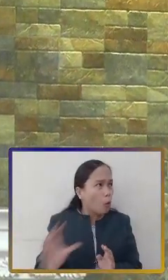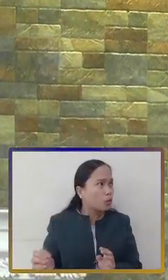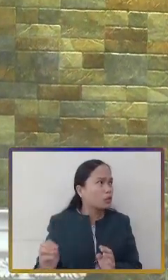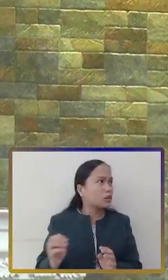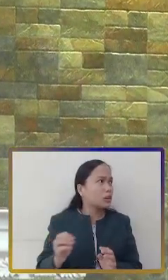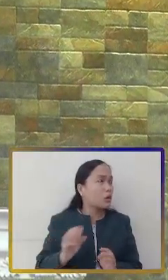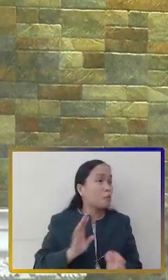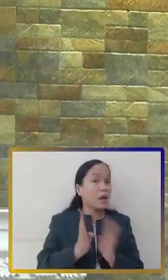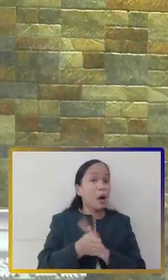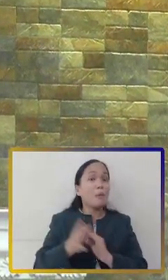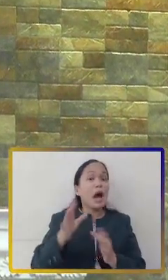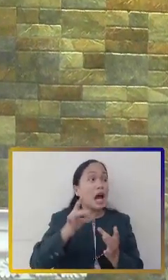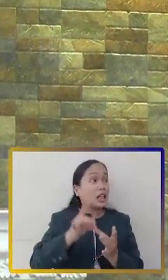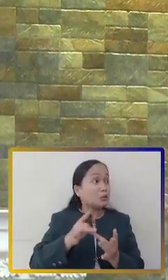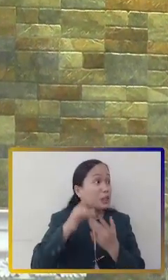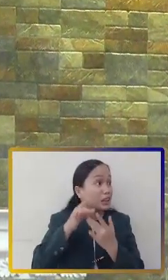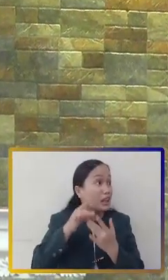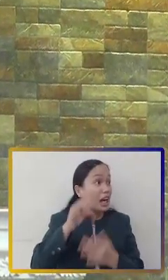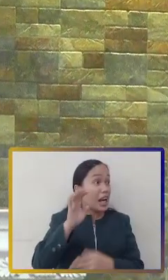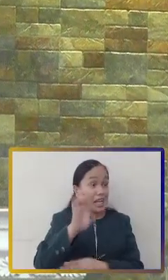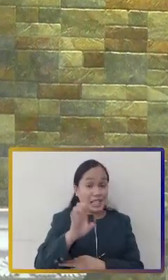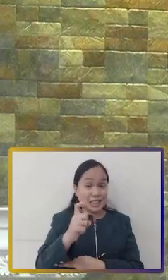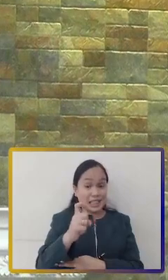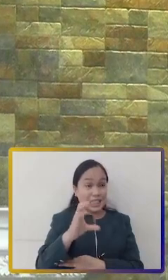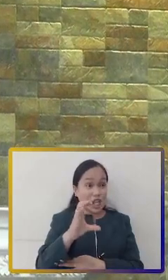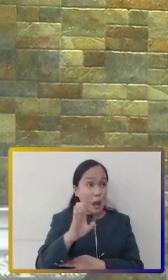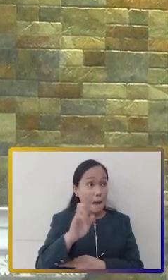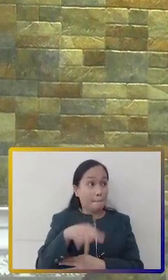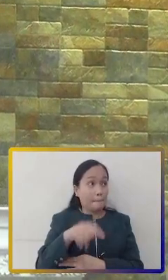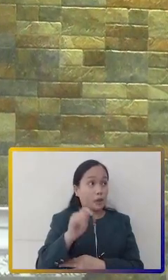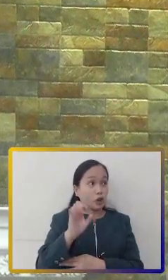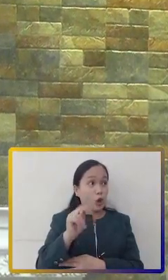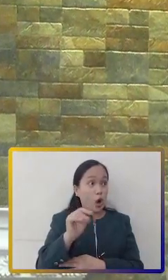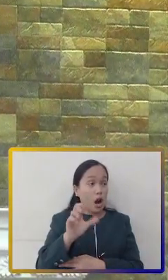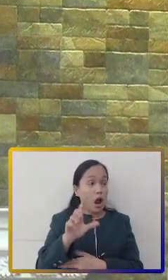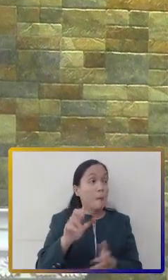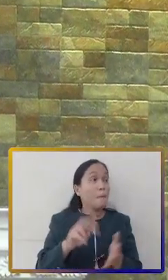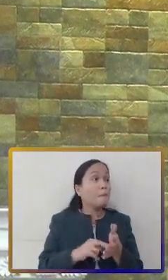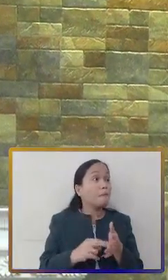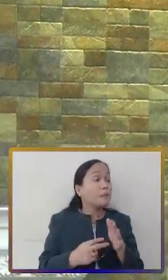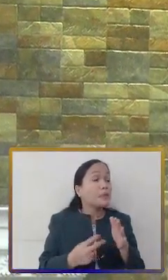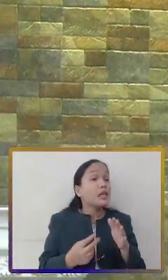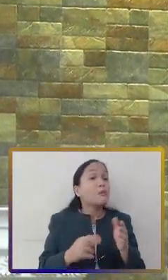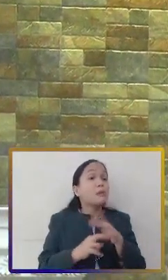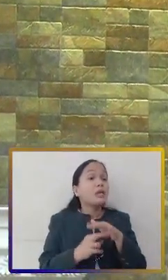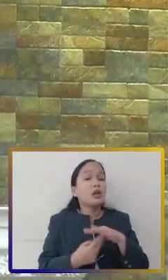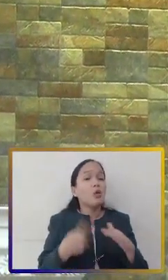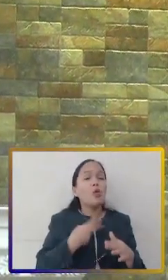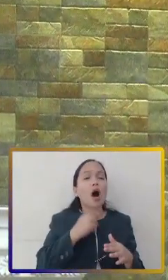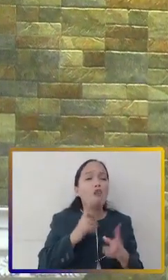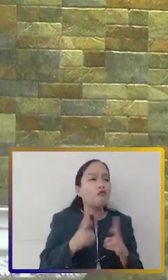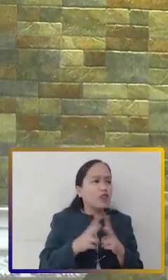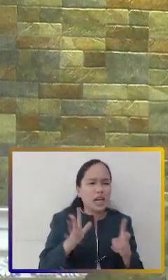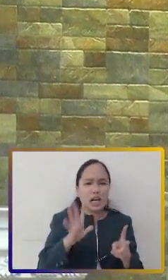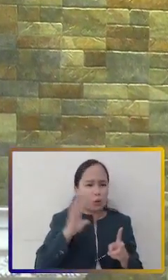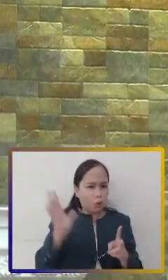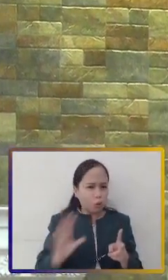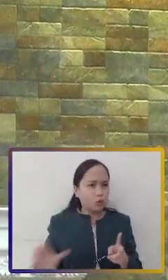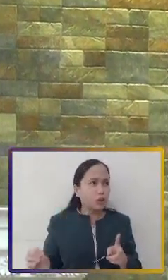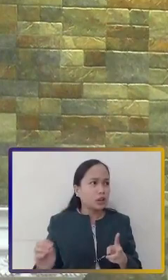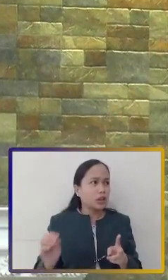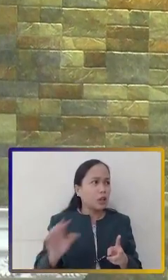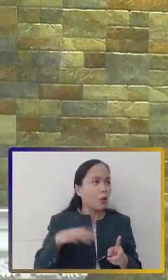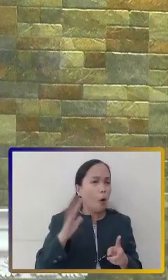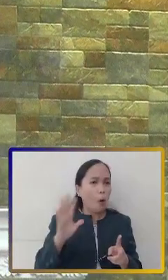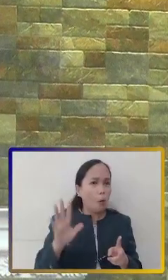ordinary. Isa po ito sa dapat na pinakamabigat na pasalamatan natin sa Diyos. Na nasa simbahan tayo, na hindi tayo, wala tayo